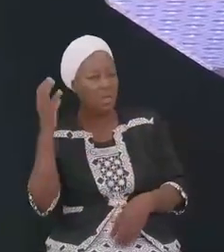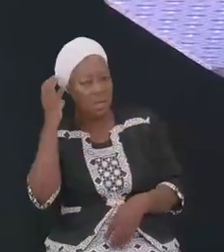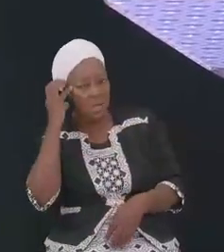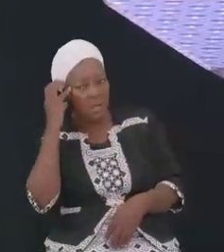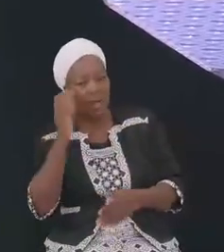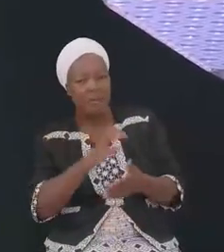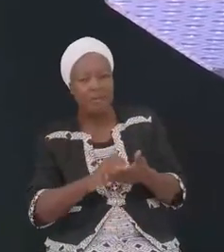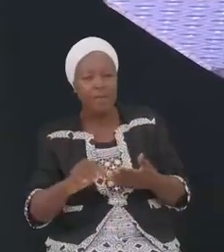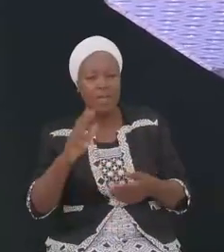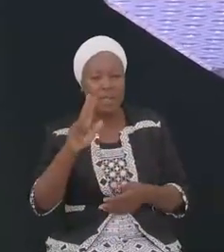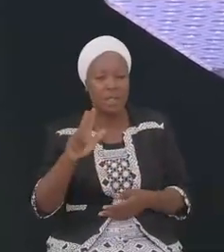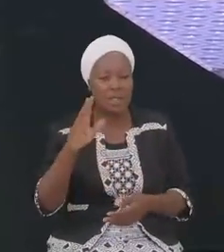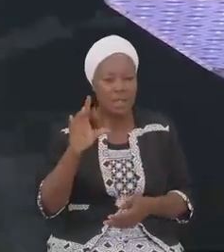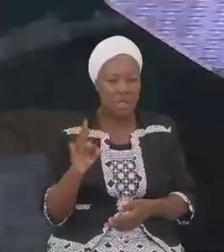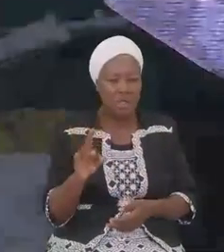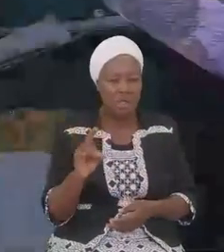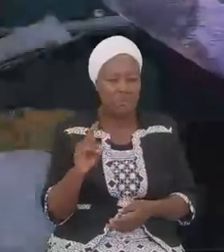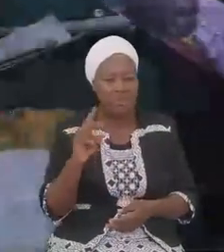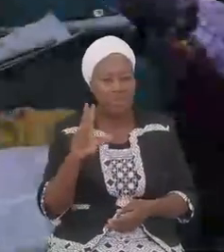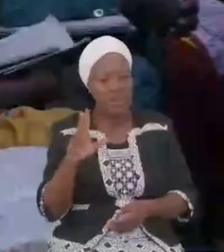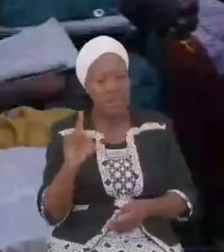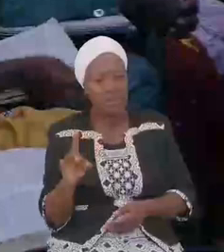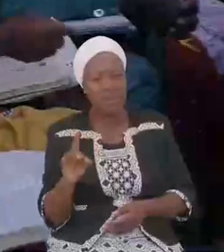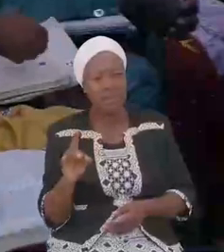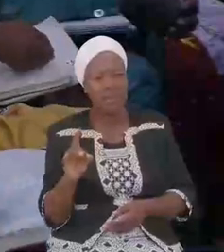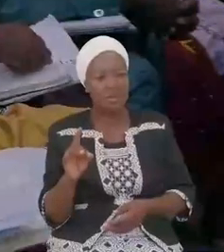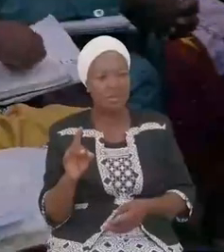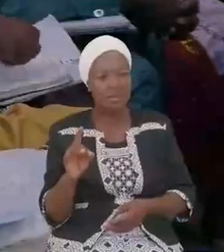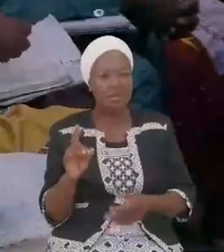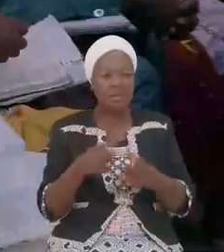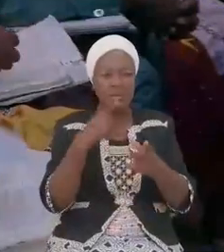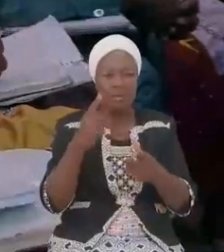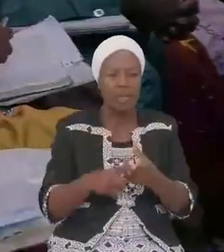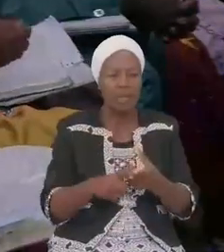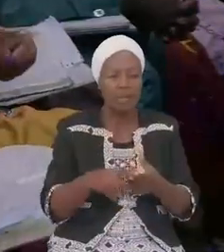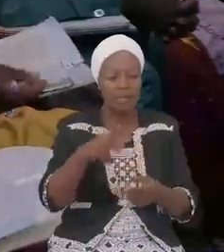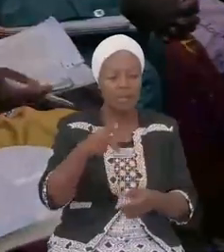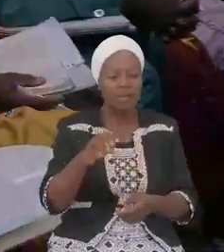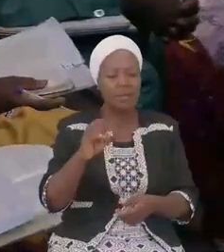l'entendez. Verset 38 nous dit, Pierre leur dit,